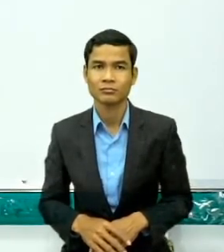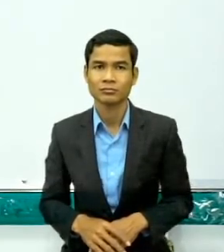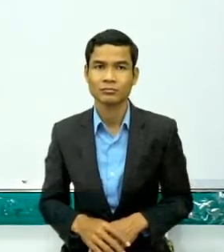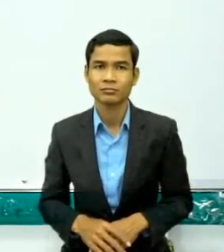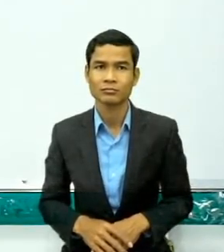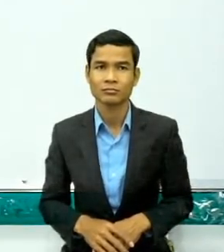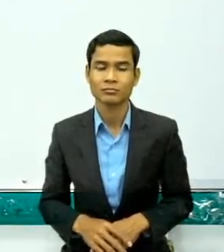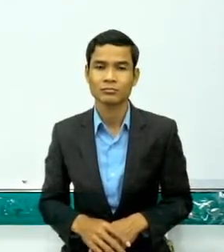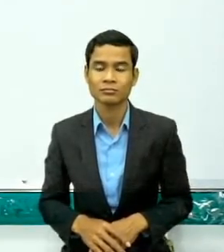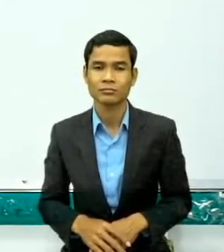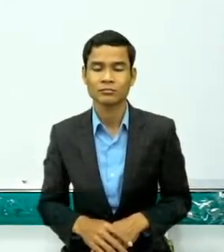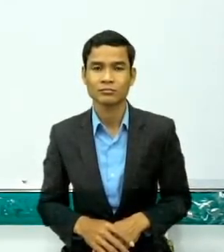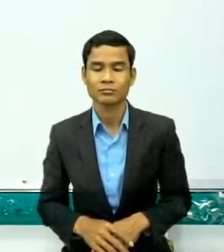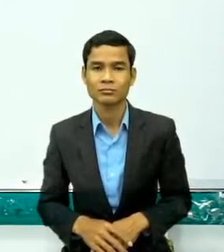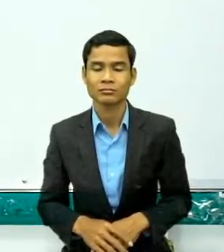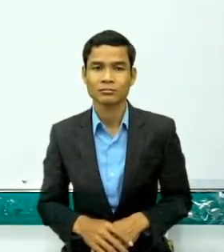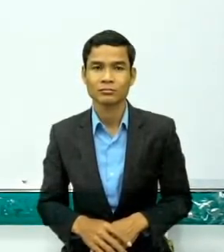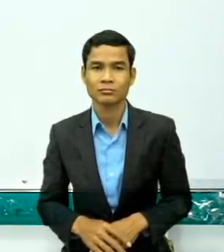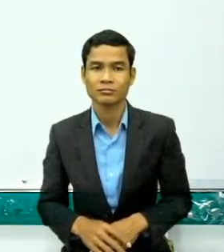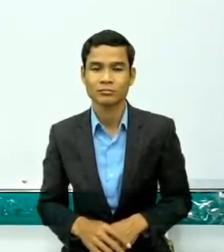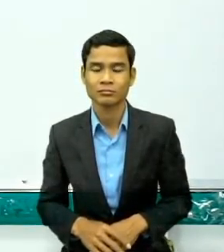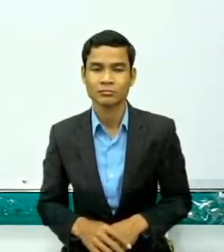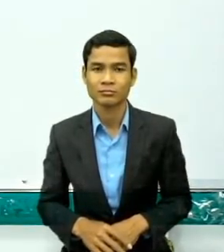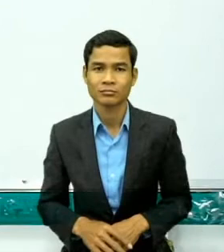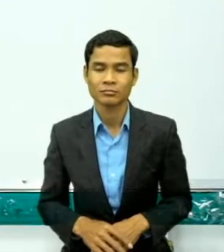ចាកូនបាយមកក្តារខៀនមកកូន